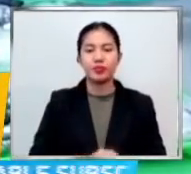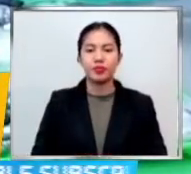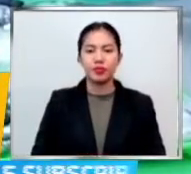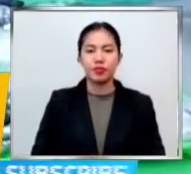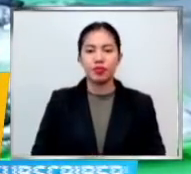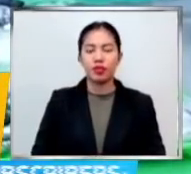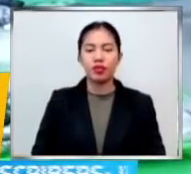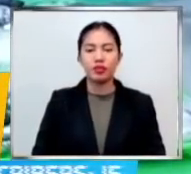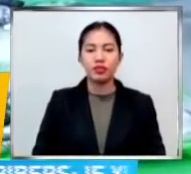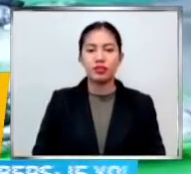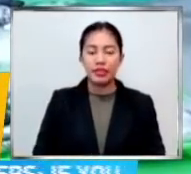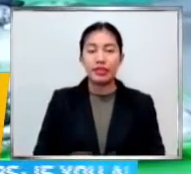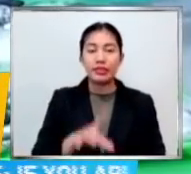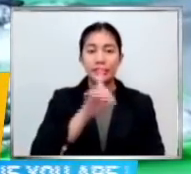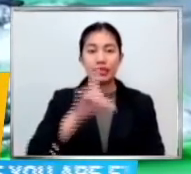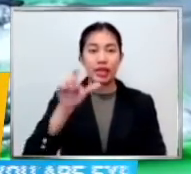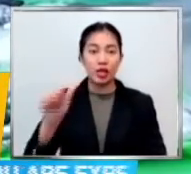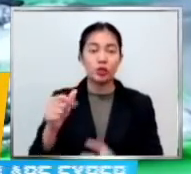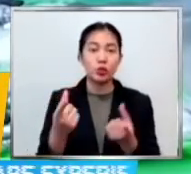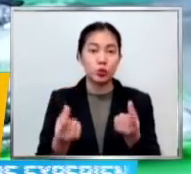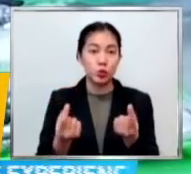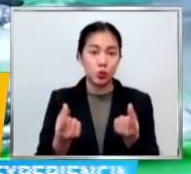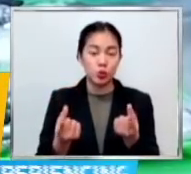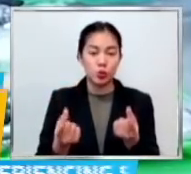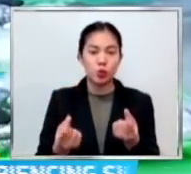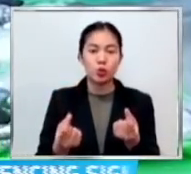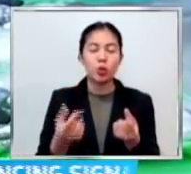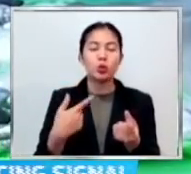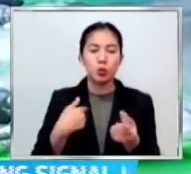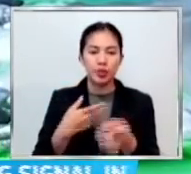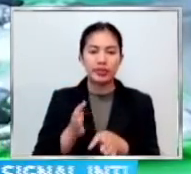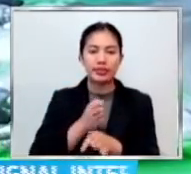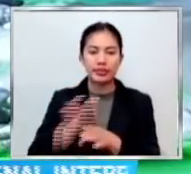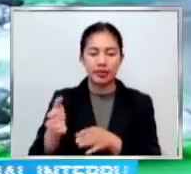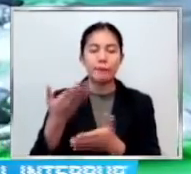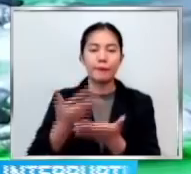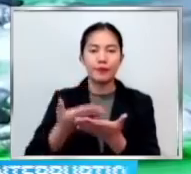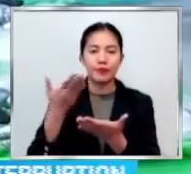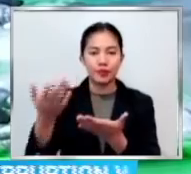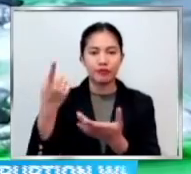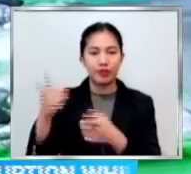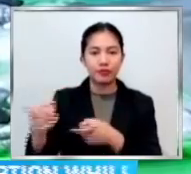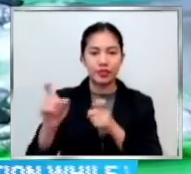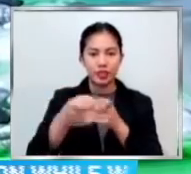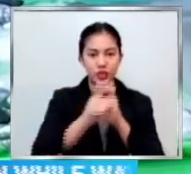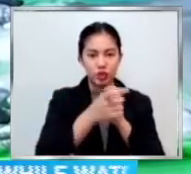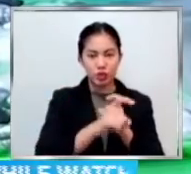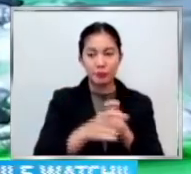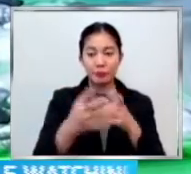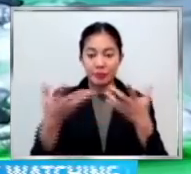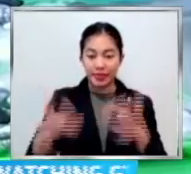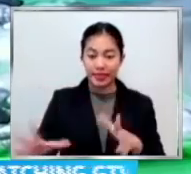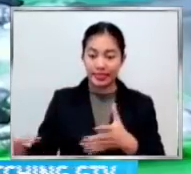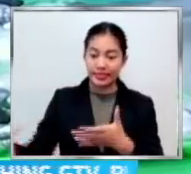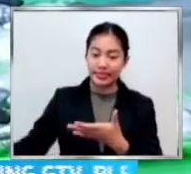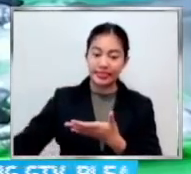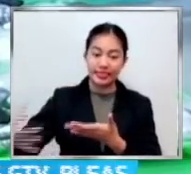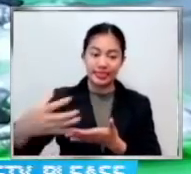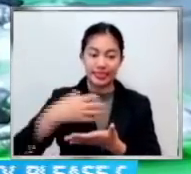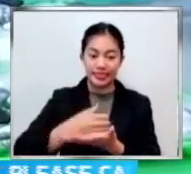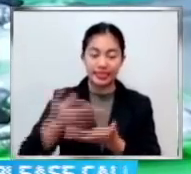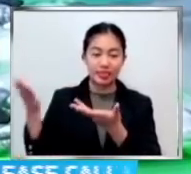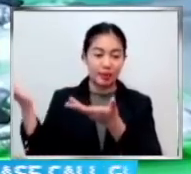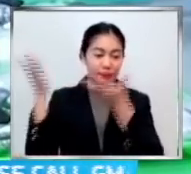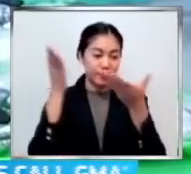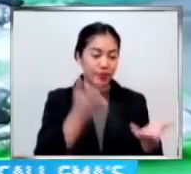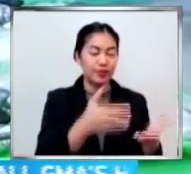ginagawa ng Department of Agriculture ay direktang mamili mula sa mga mangingisda pagbagsak pa lang ng mga huling isda sa mga fish landing site.